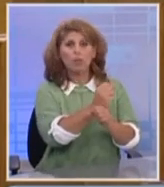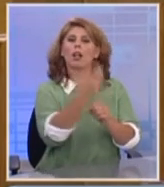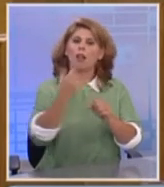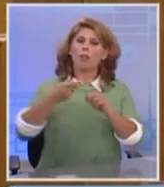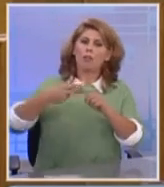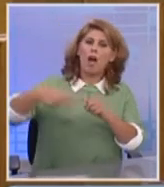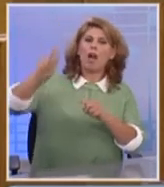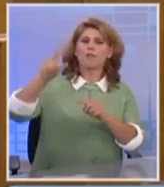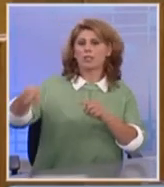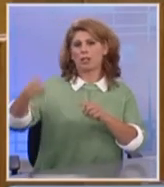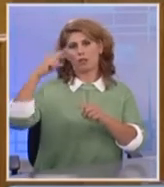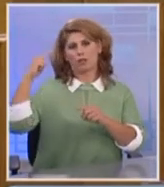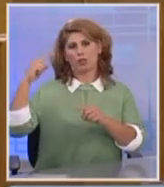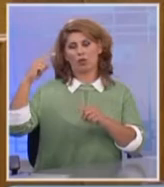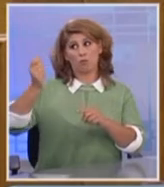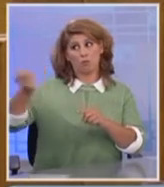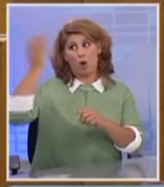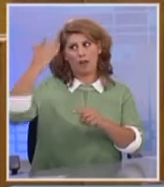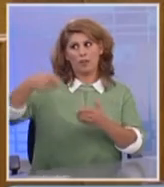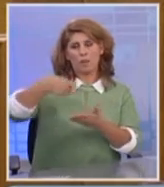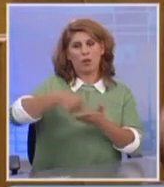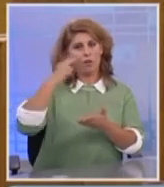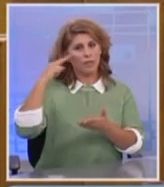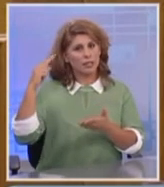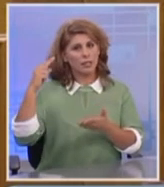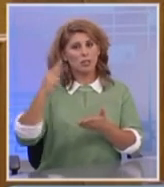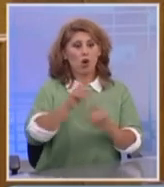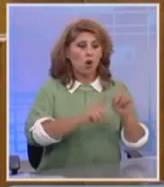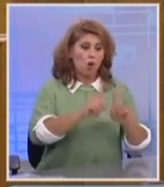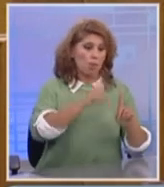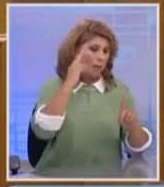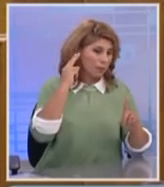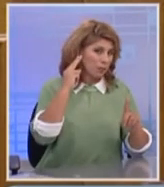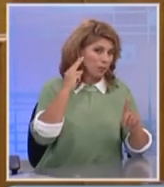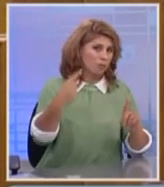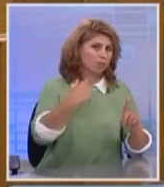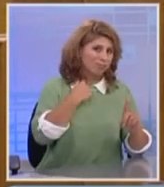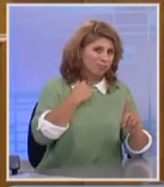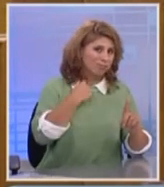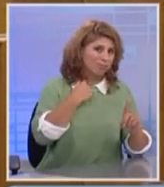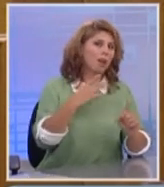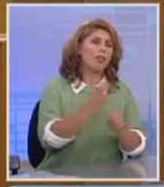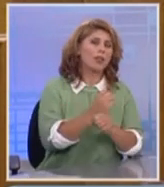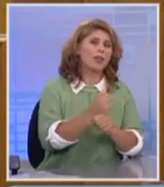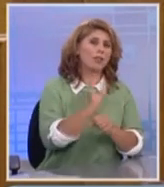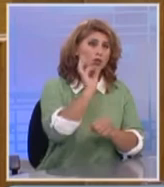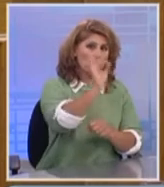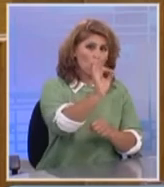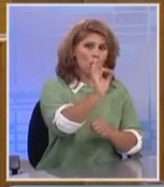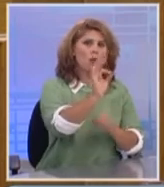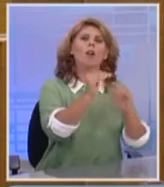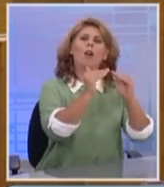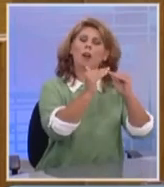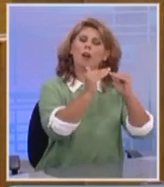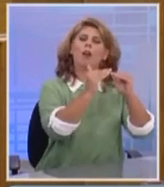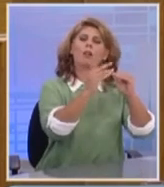αυξάνουν για τους φοιτητές τους τα δίδακτρα, ενώ για εκείνα τα ιδρύματα που αποτυγχάνουν να πιάσουν τους στόχους